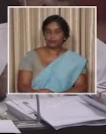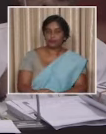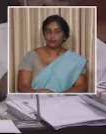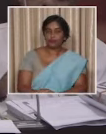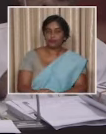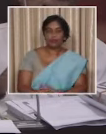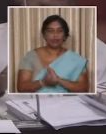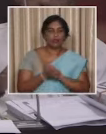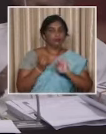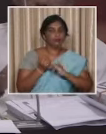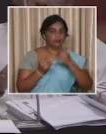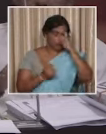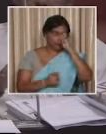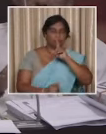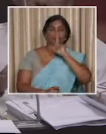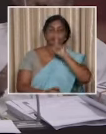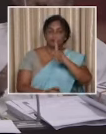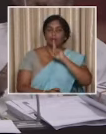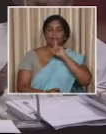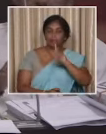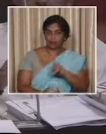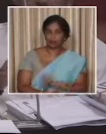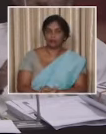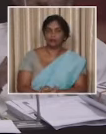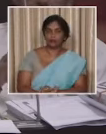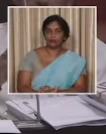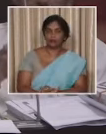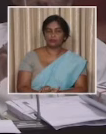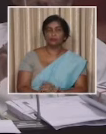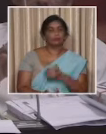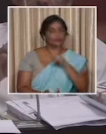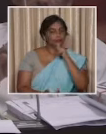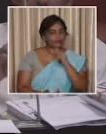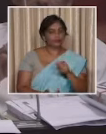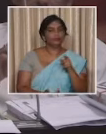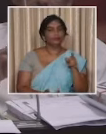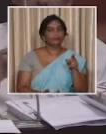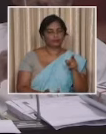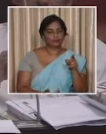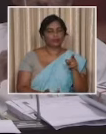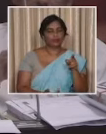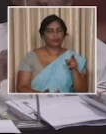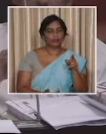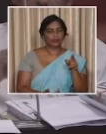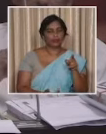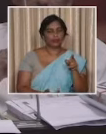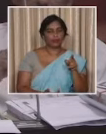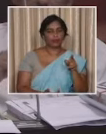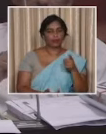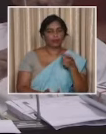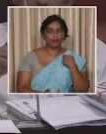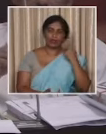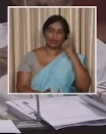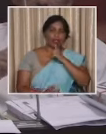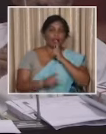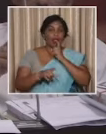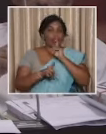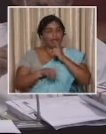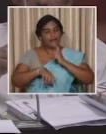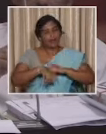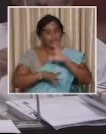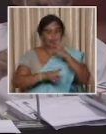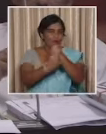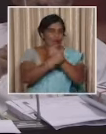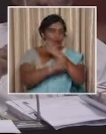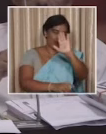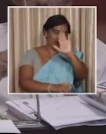අපේ හර්ෂාද ඉල්ල මහත්තයා කීප සැරයක් කිව්වා. ඉතින් ඇත්ත වශයෙන්ම මං හරි නෑ මම දන්නවා කතා කරන්න ඕන එලා වවඩු ගන්නන්න ඕනේ